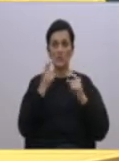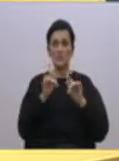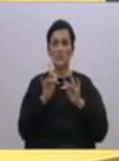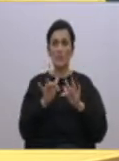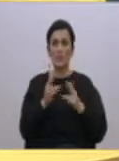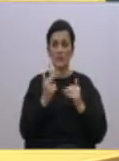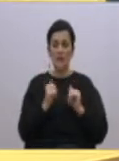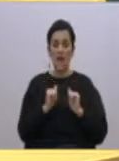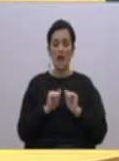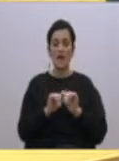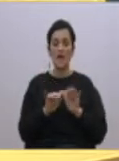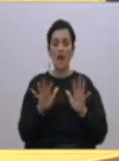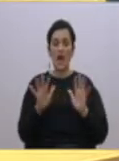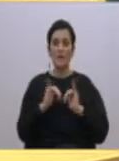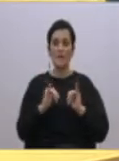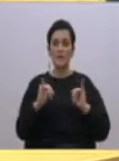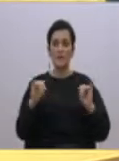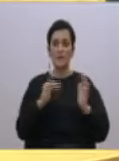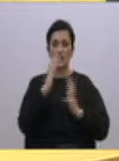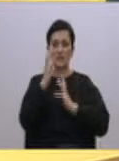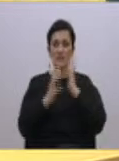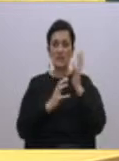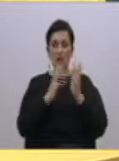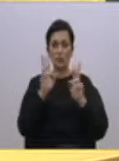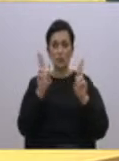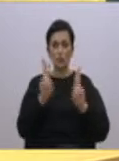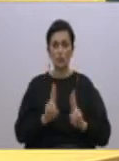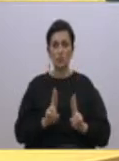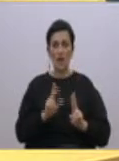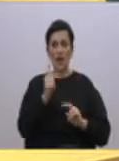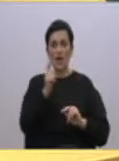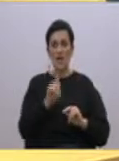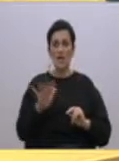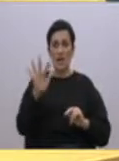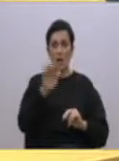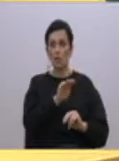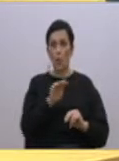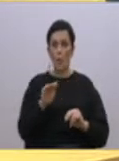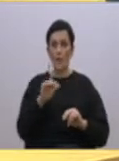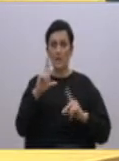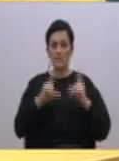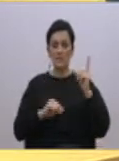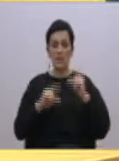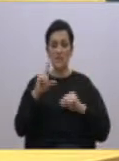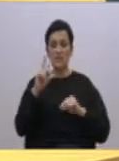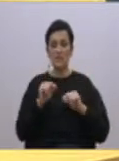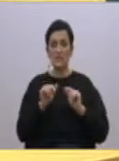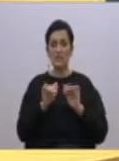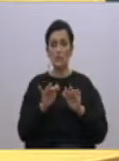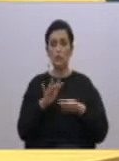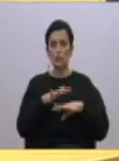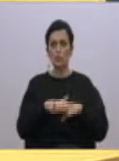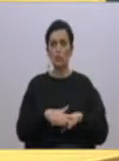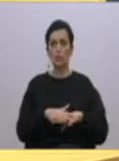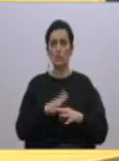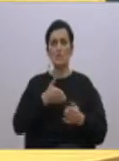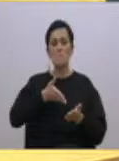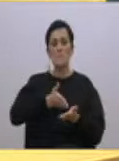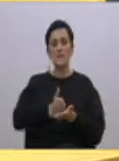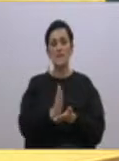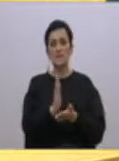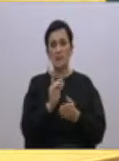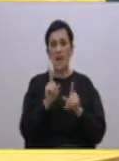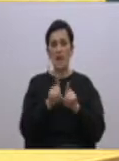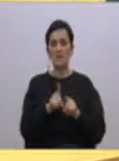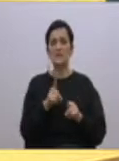და გავრცელებას საერთაშორისო სტანდარტების, გაეროს ოფიციალური სტატისტიკის წარმოების ფუნდამენტური პრინციპების,